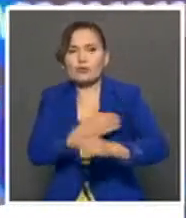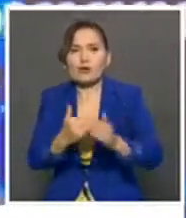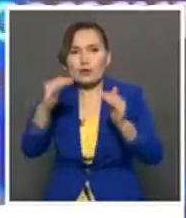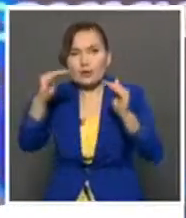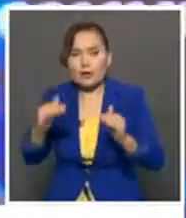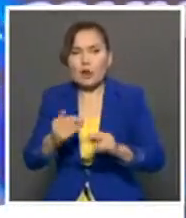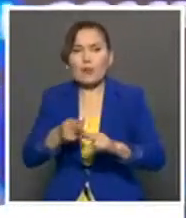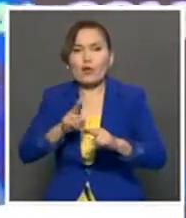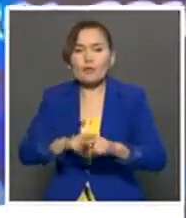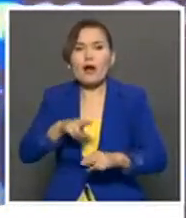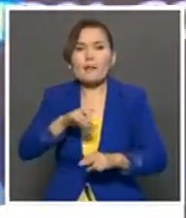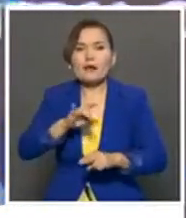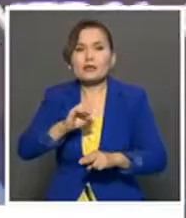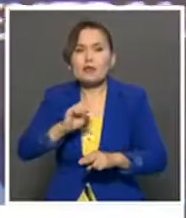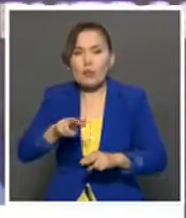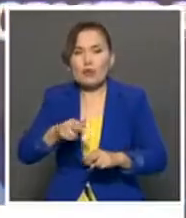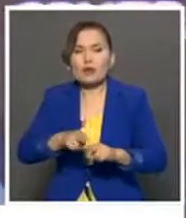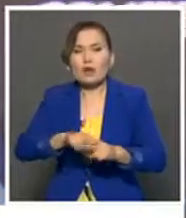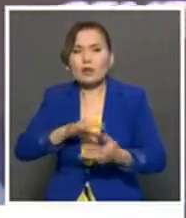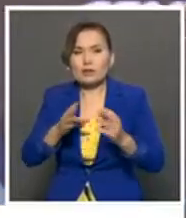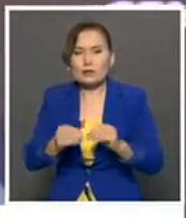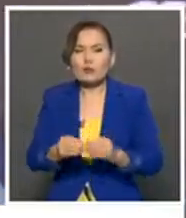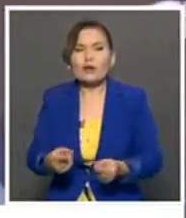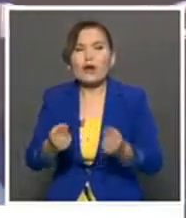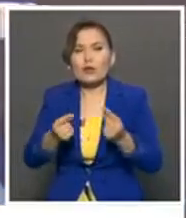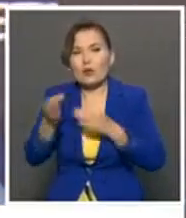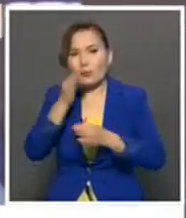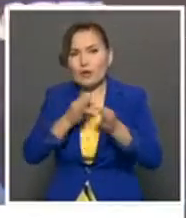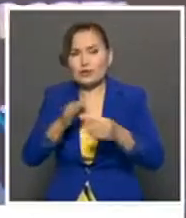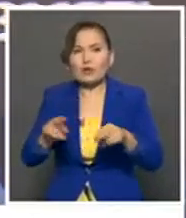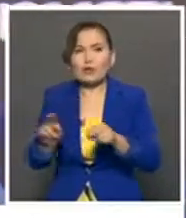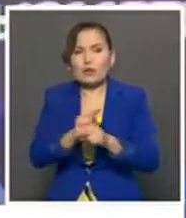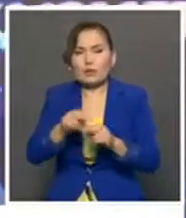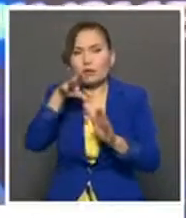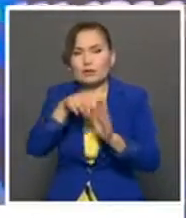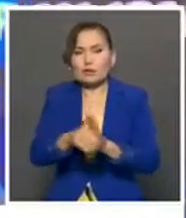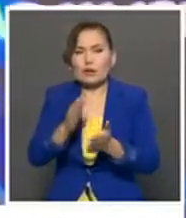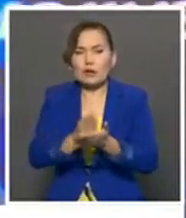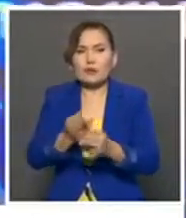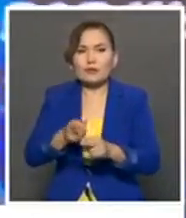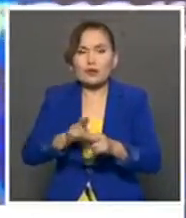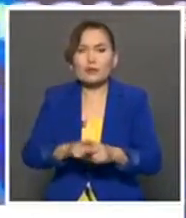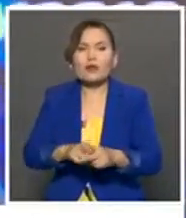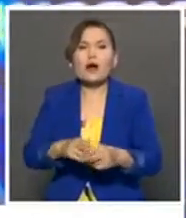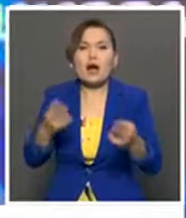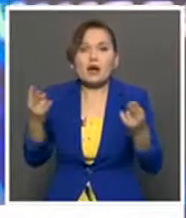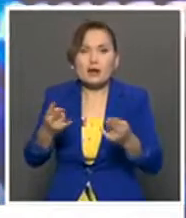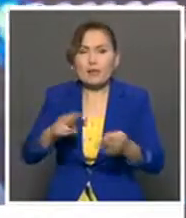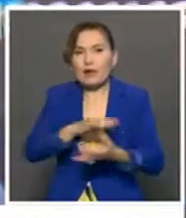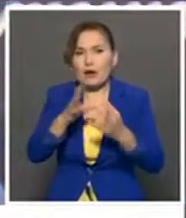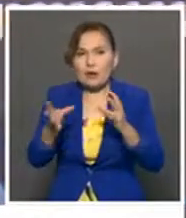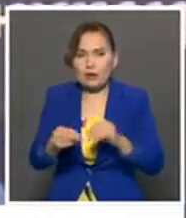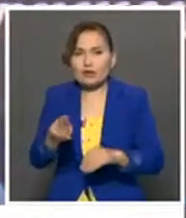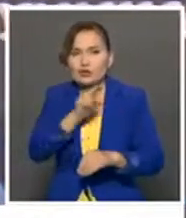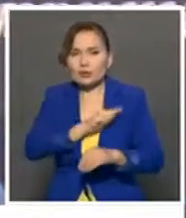мен ибупрофенді, сонымен қатар ривароксабан, апиксабан, добигатанды енгізу көзделіп отыр. Қазір осыған қатысты қажетті жұмыстар